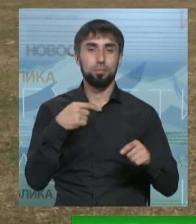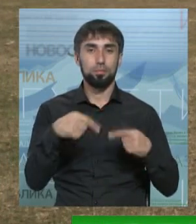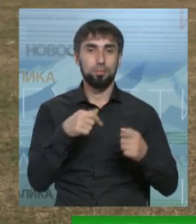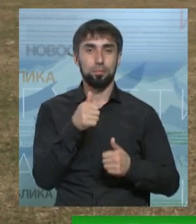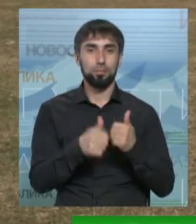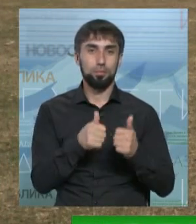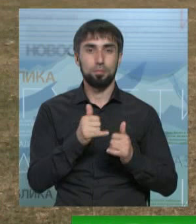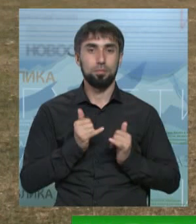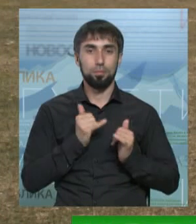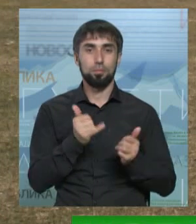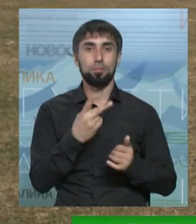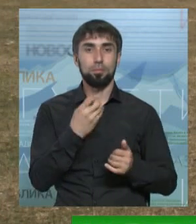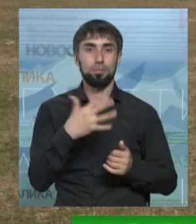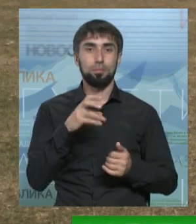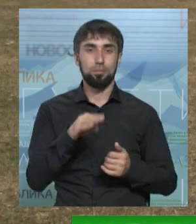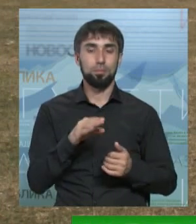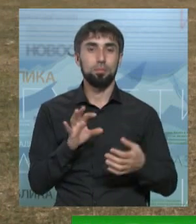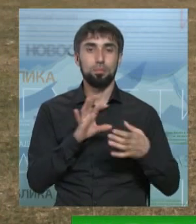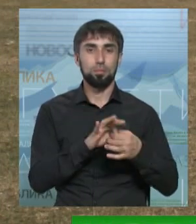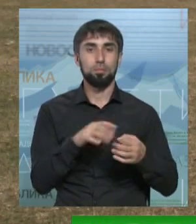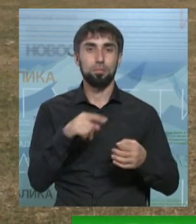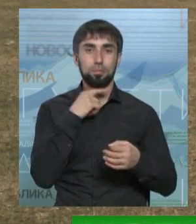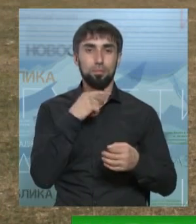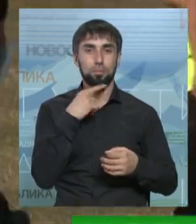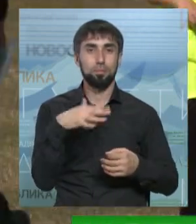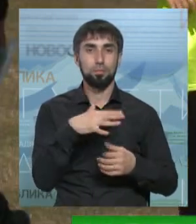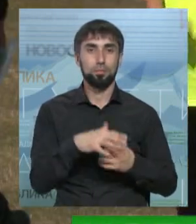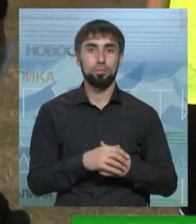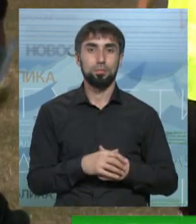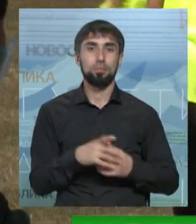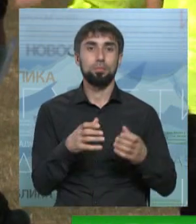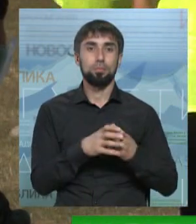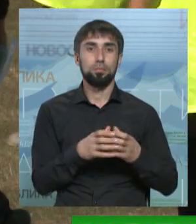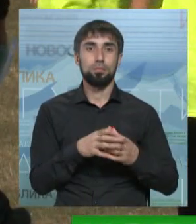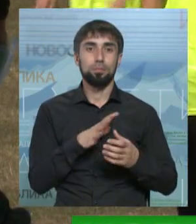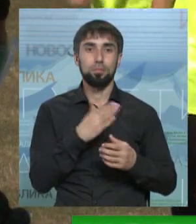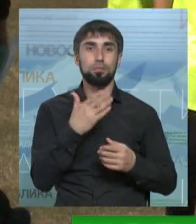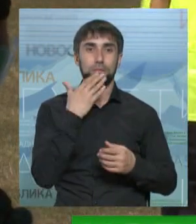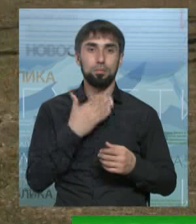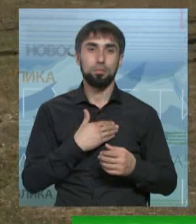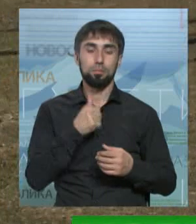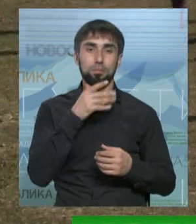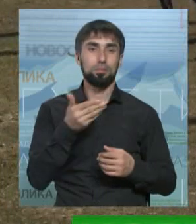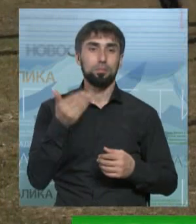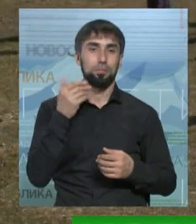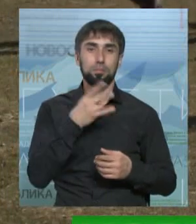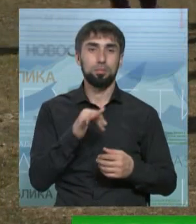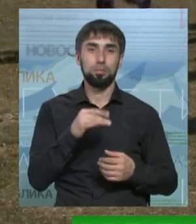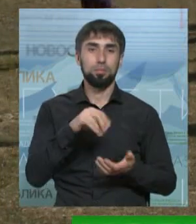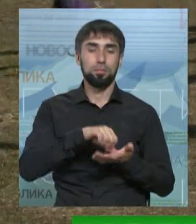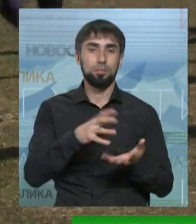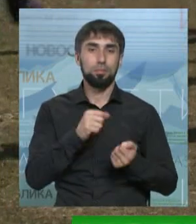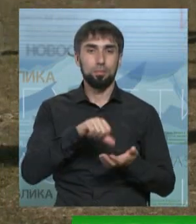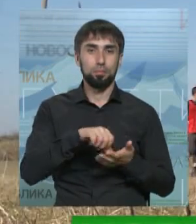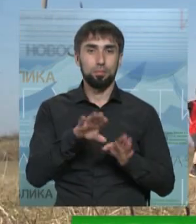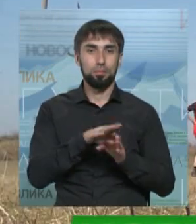турнир, приуроченный к 250-летию единения Ингушетии с Россией. В команды объединились любители, которые ранее не принимали участие в